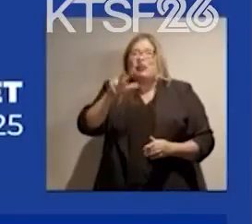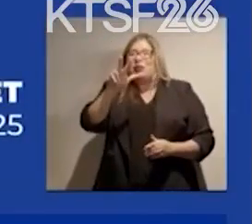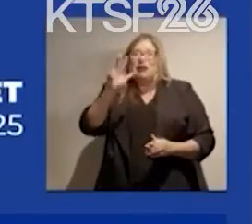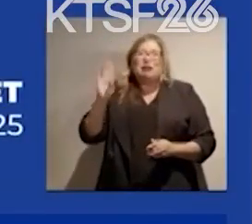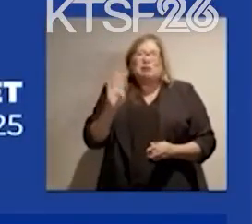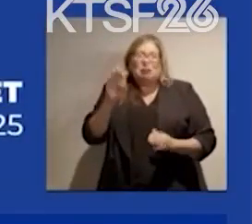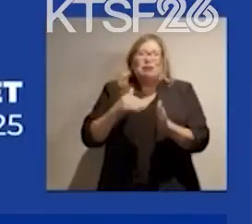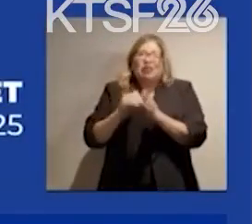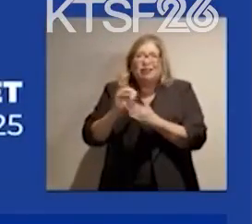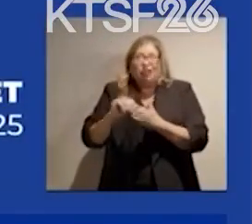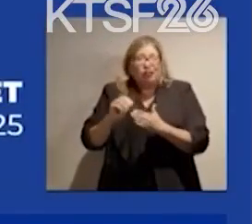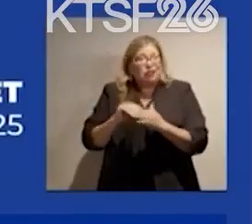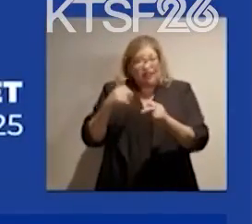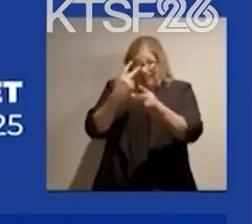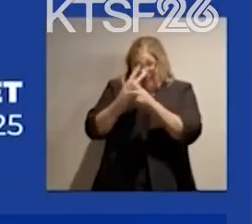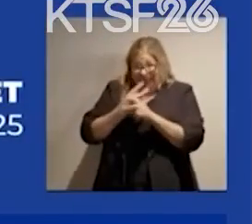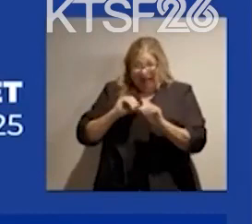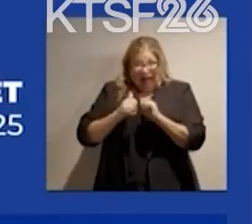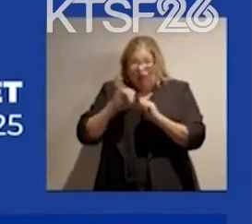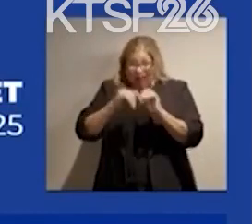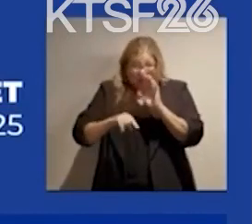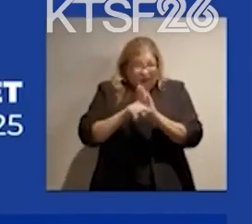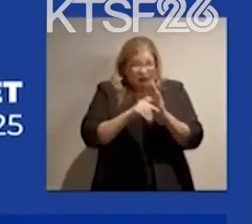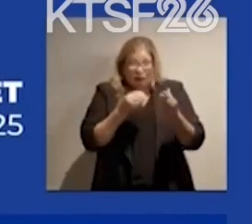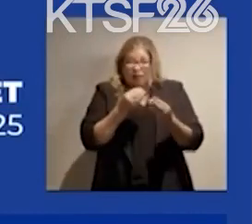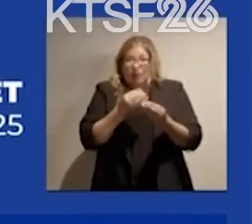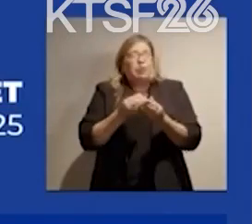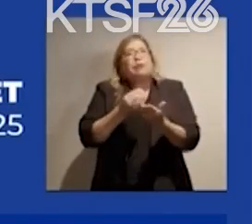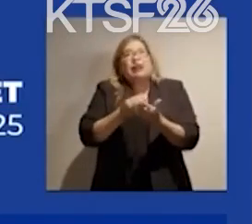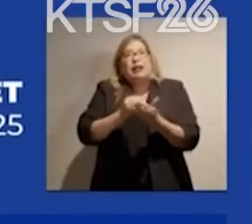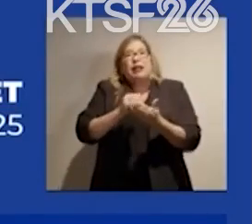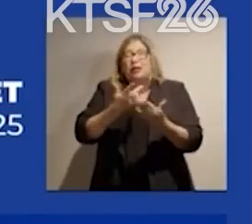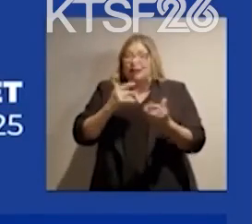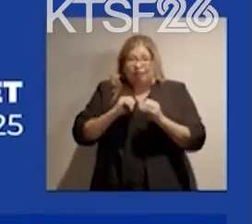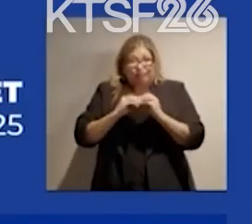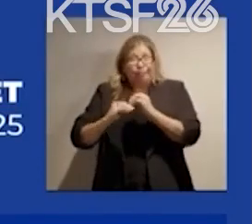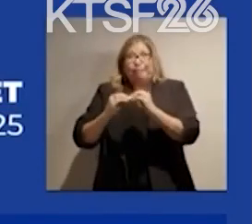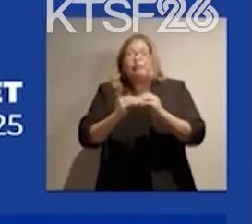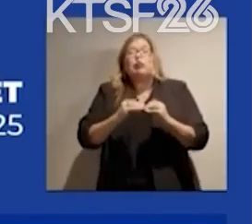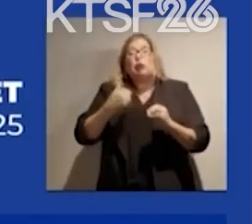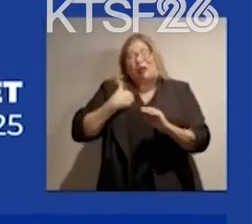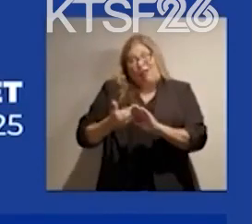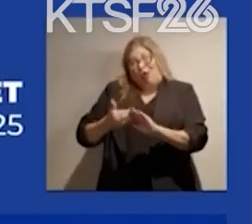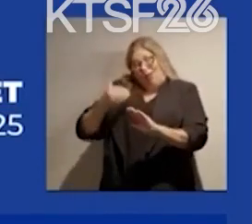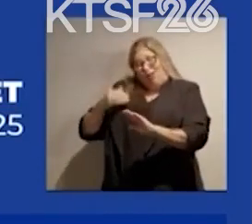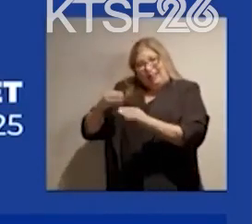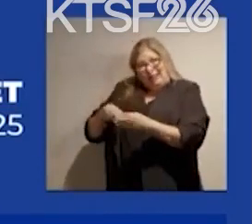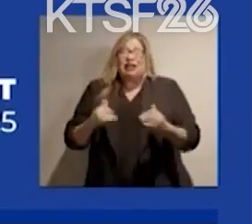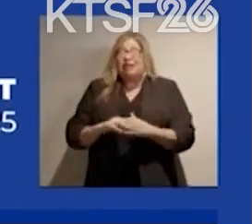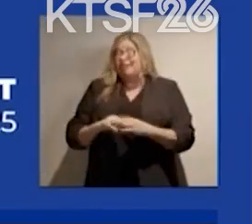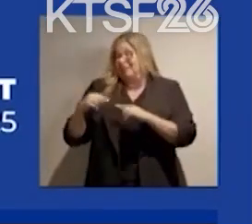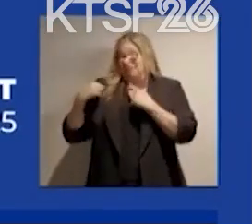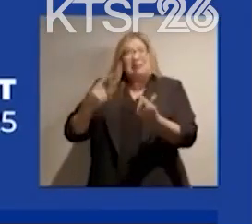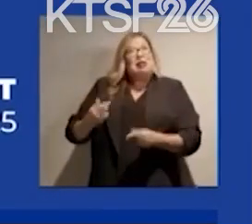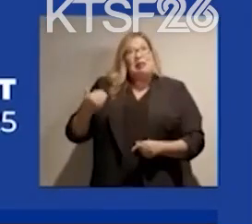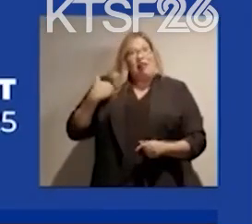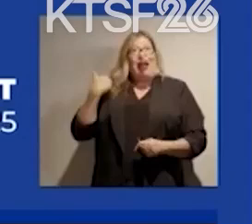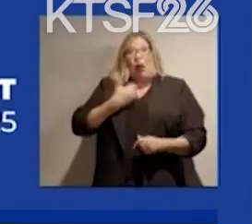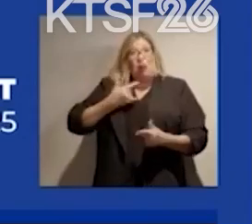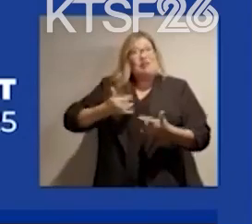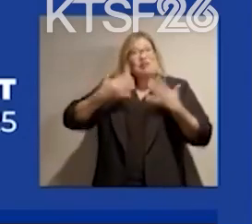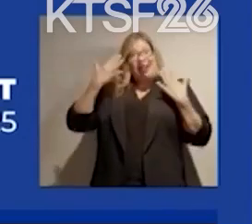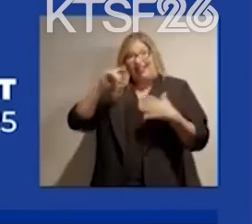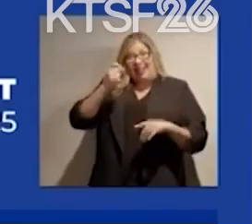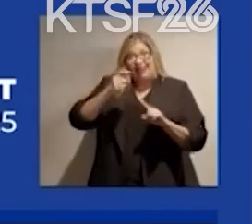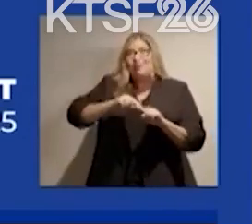了170亿，但今天公布的修订方案仍有近280亿赤字。纽森列出加州预算的波动